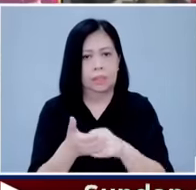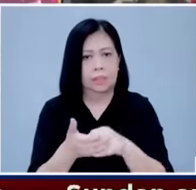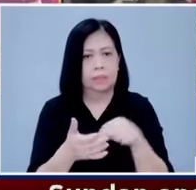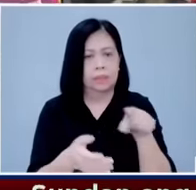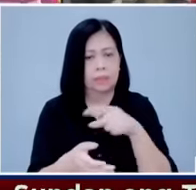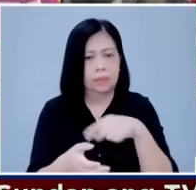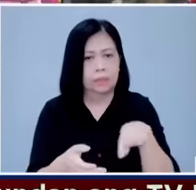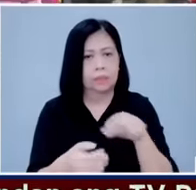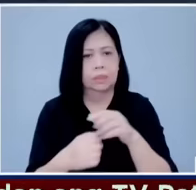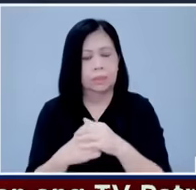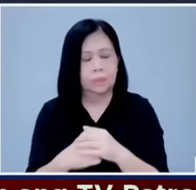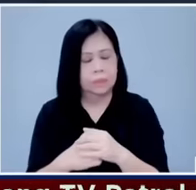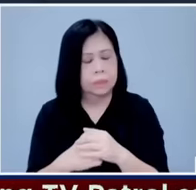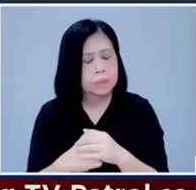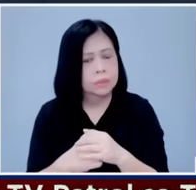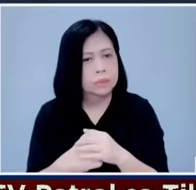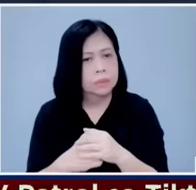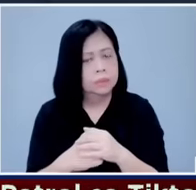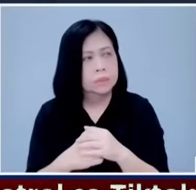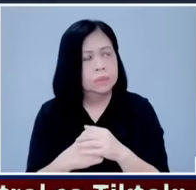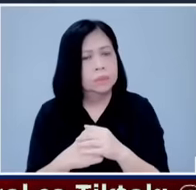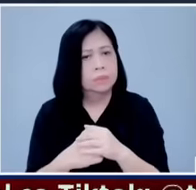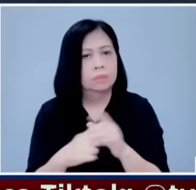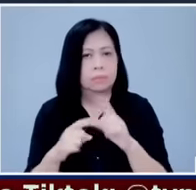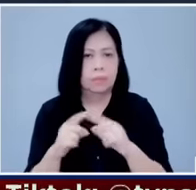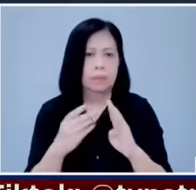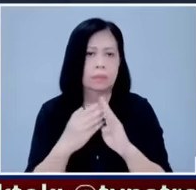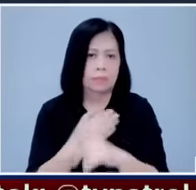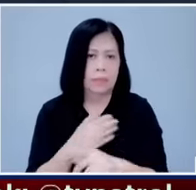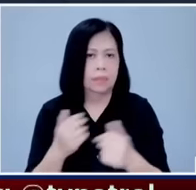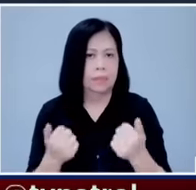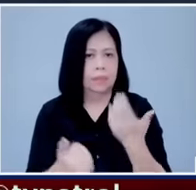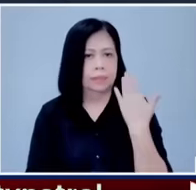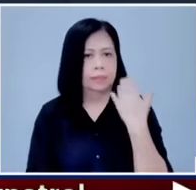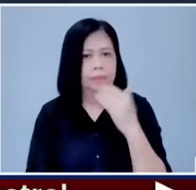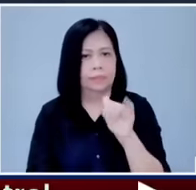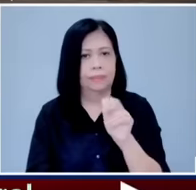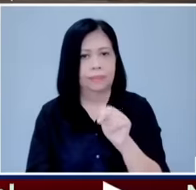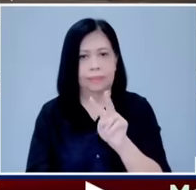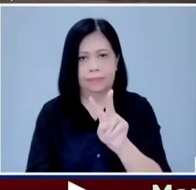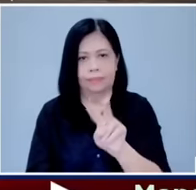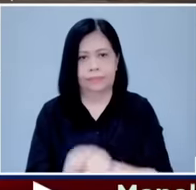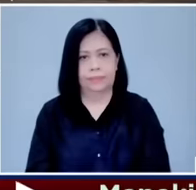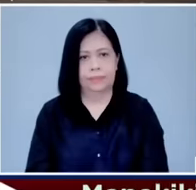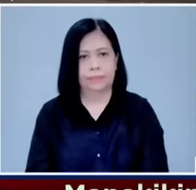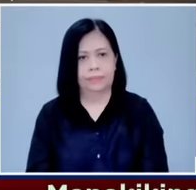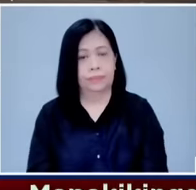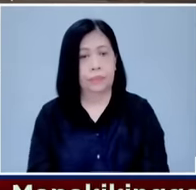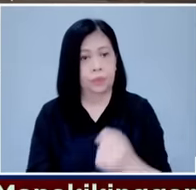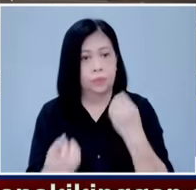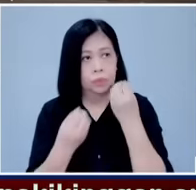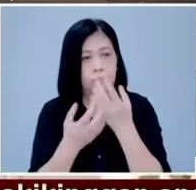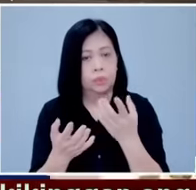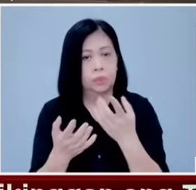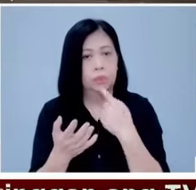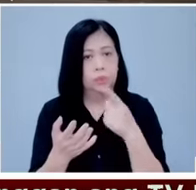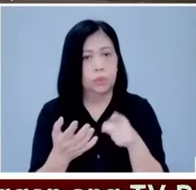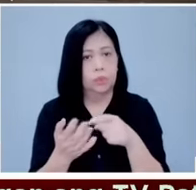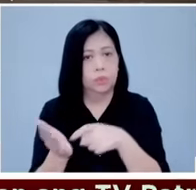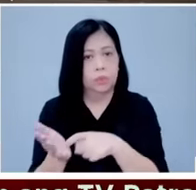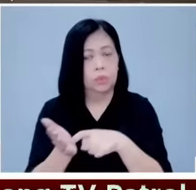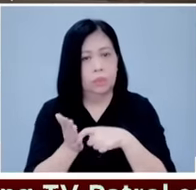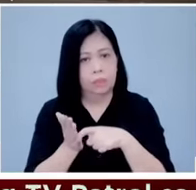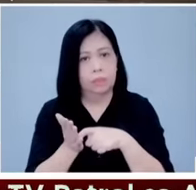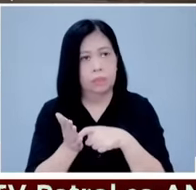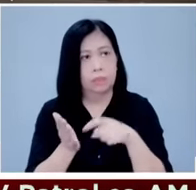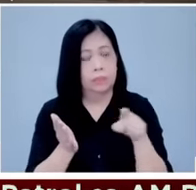Disyembre 2023. Pero ibinalik na ito nitong January 2. This is to confirm doon sa mga requirements ng